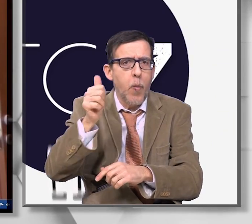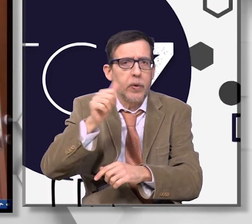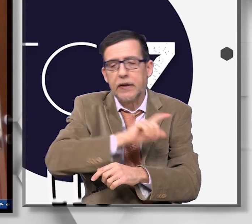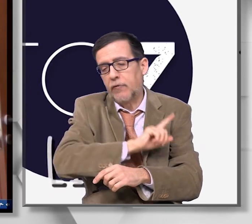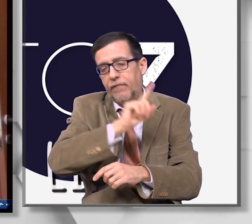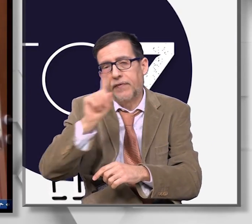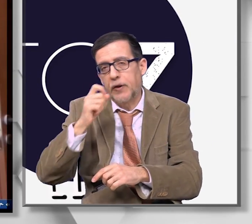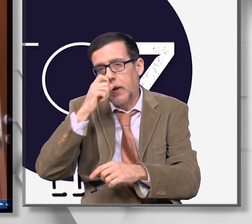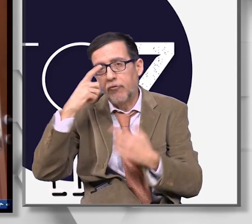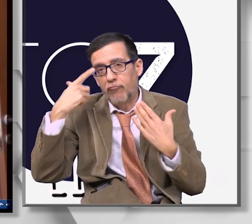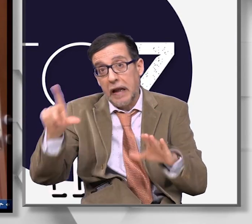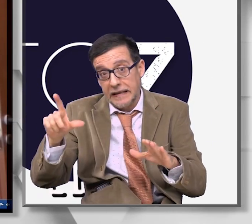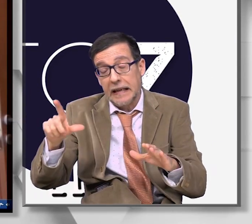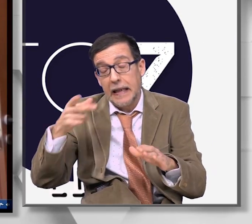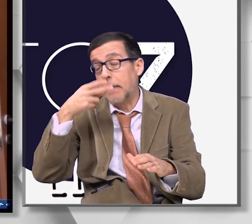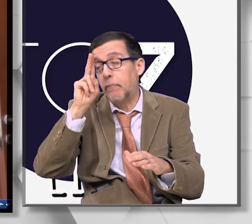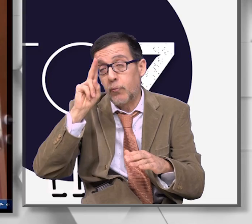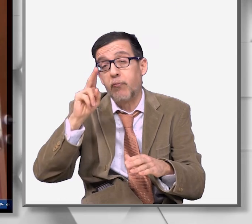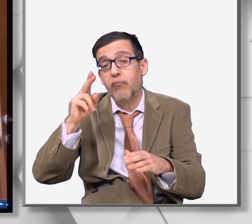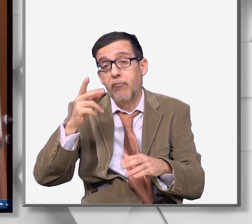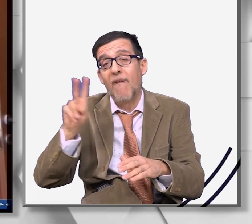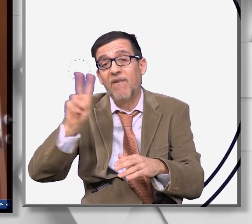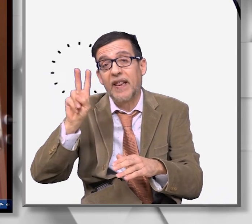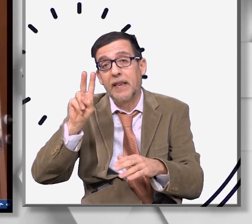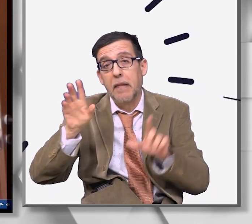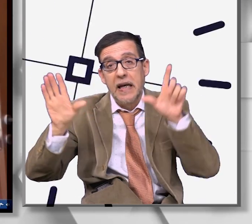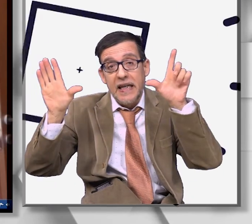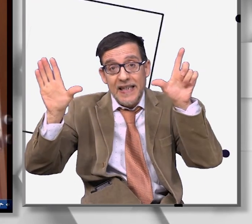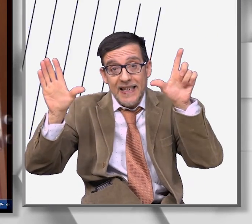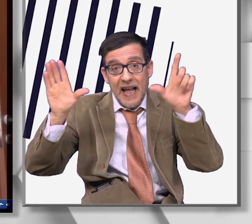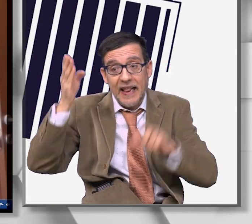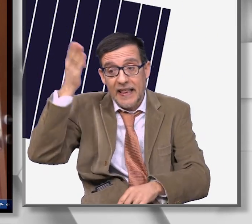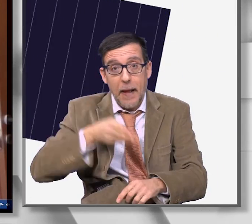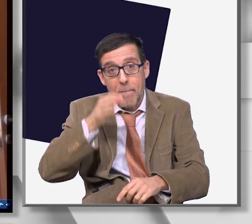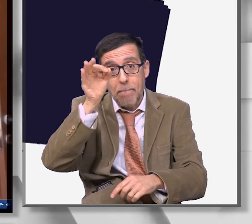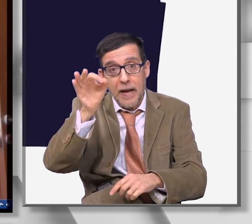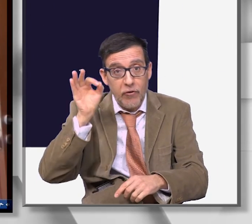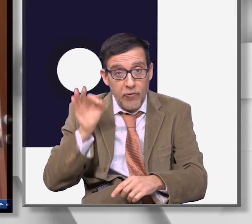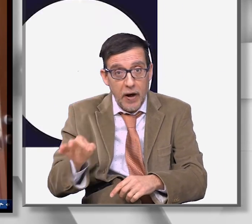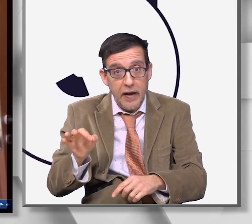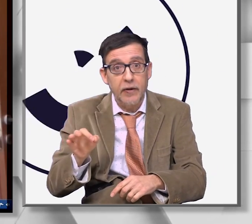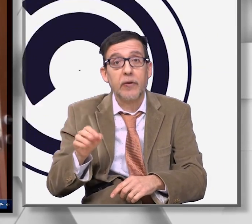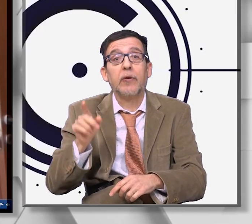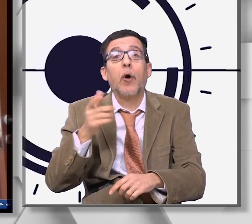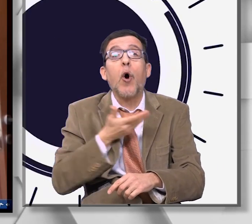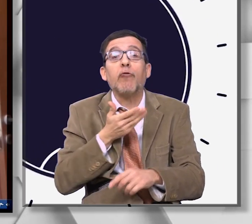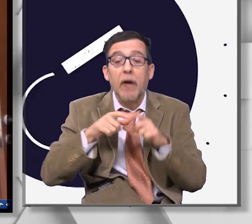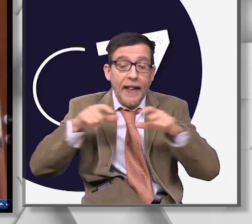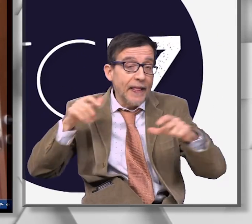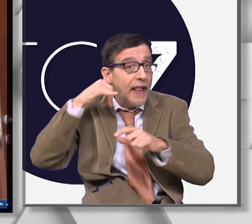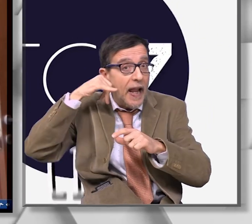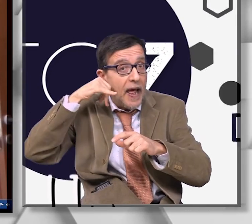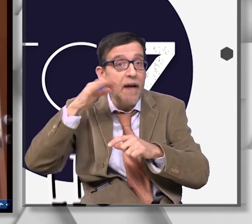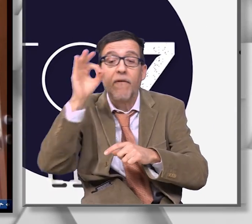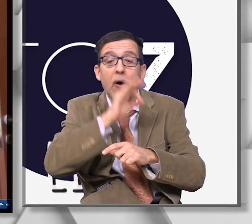di vittime di cyberbullismo il 7 per cento delle ragazze che si collegano a internet o dispongono di un telefono cellulare sono state